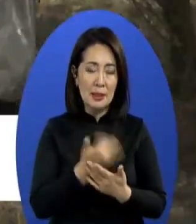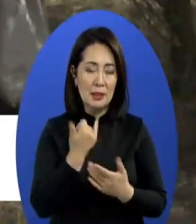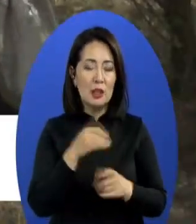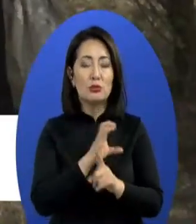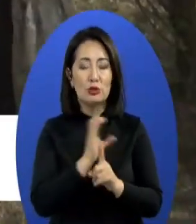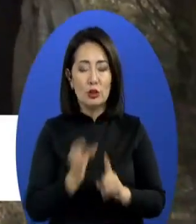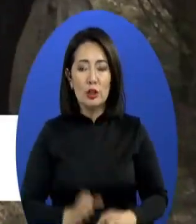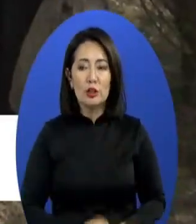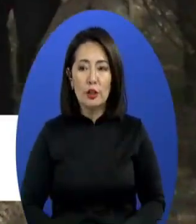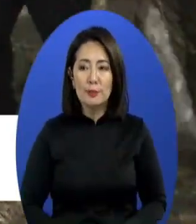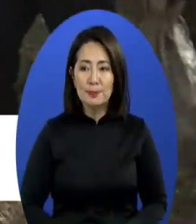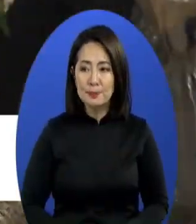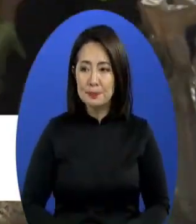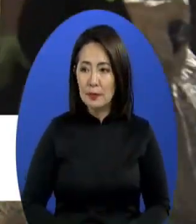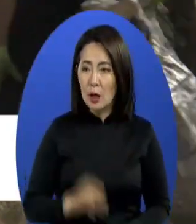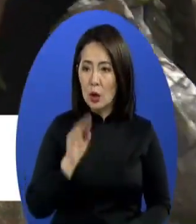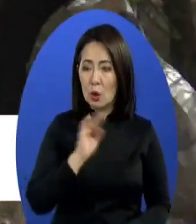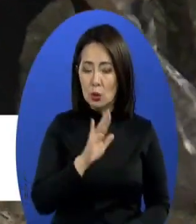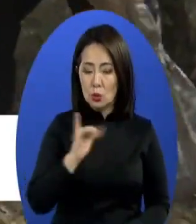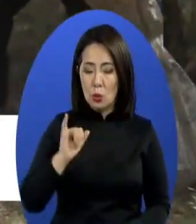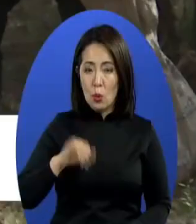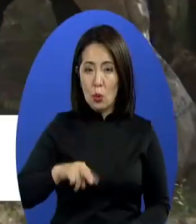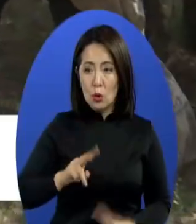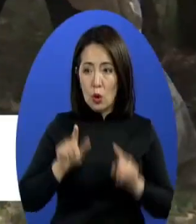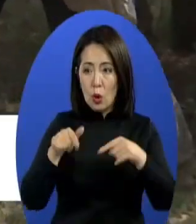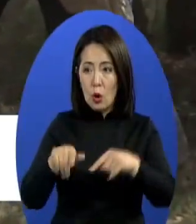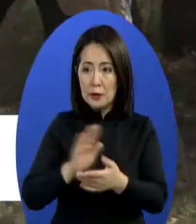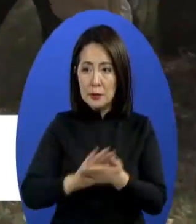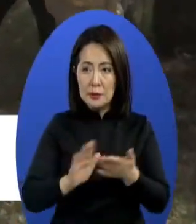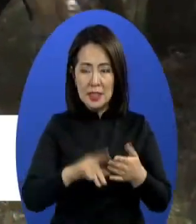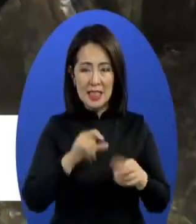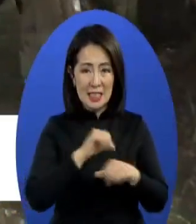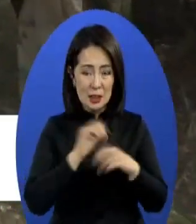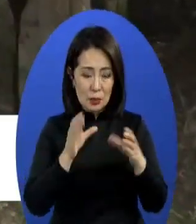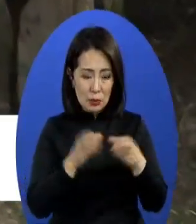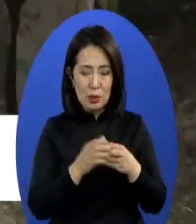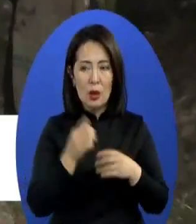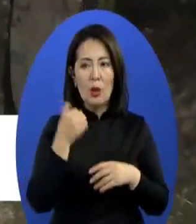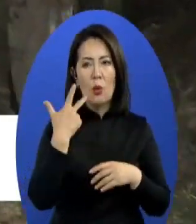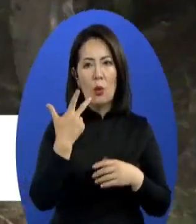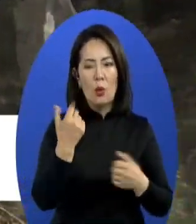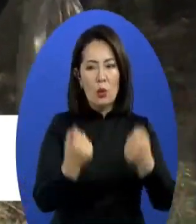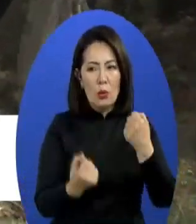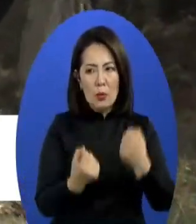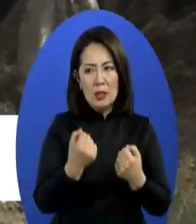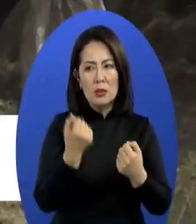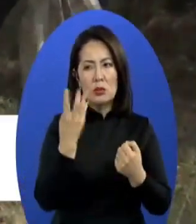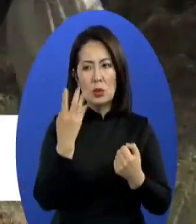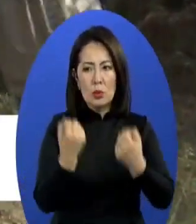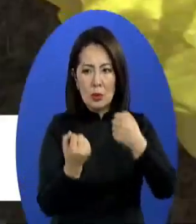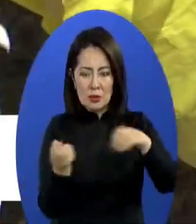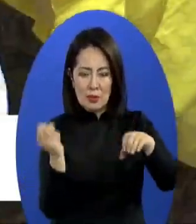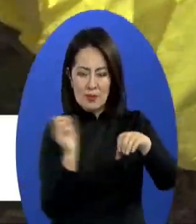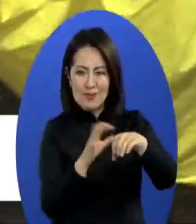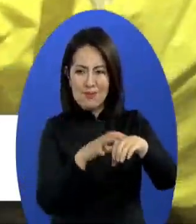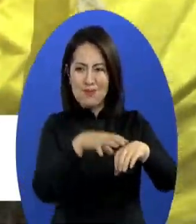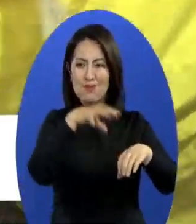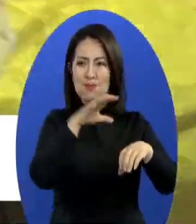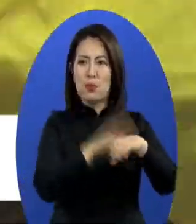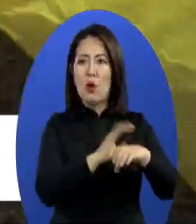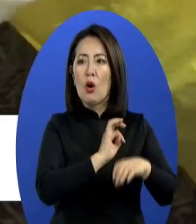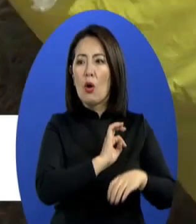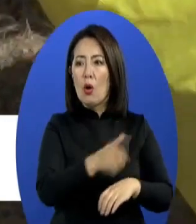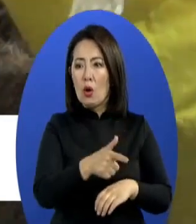сорилттой. Туул гол дагуу цэвэрлэгээ хийж байгаа иргэдийн бүлэг өдөрт 3-аас 4 машин хог энэ орчмоос төвлөрүүлж хогийн цэгт хайдаг тухай ярьлаа.